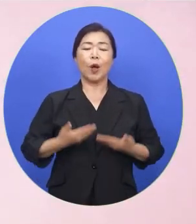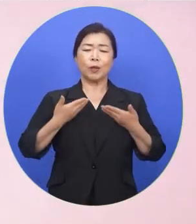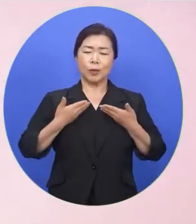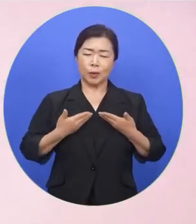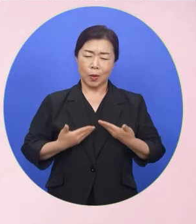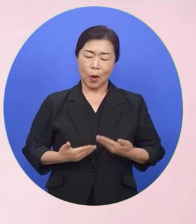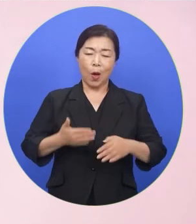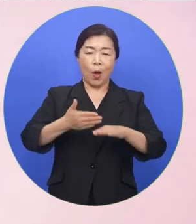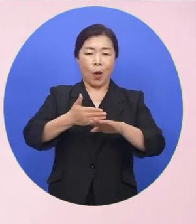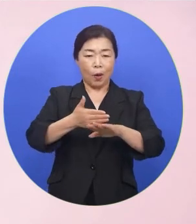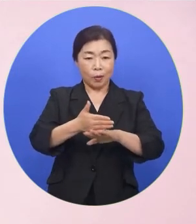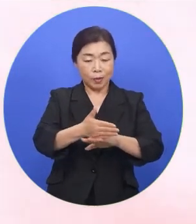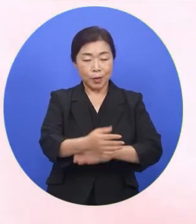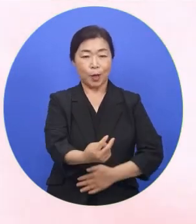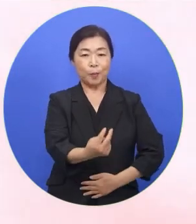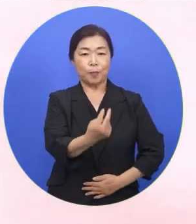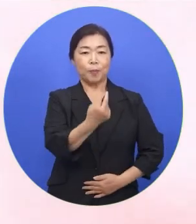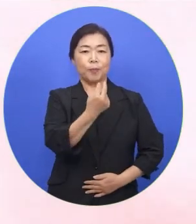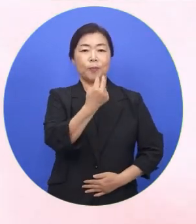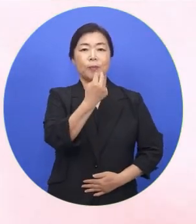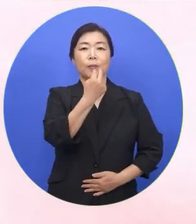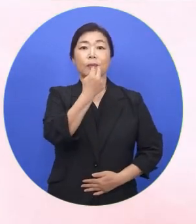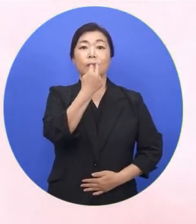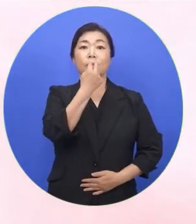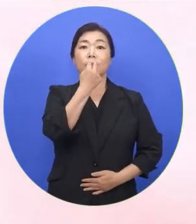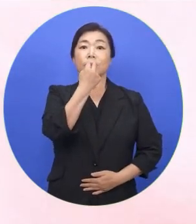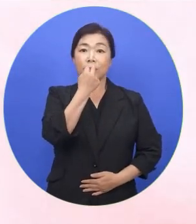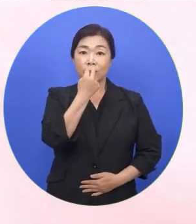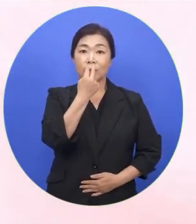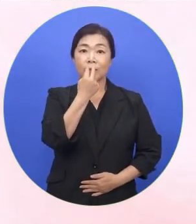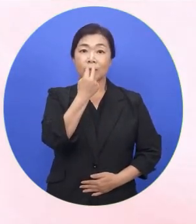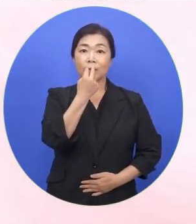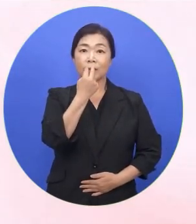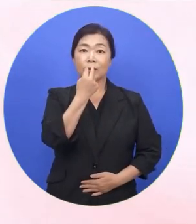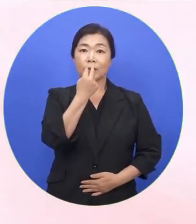천천히 코로 숨을 들이쉬고